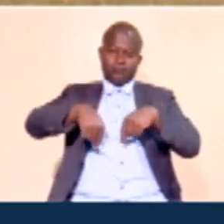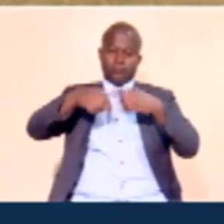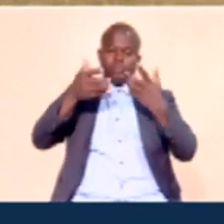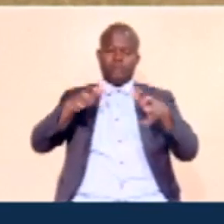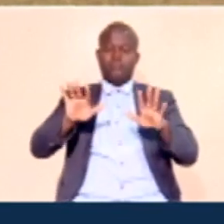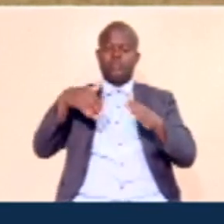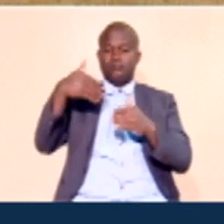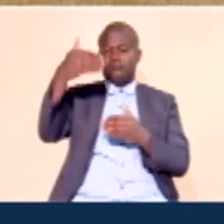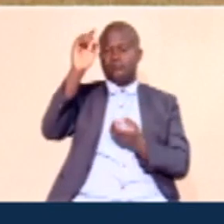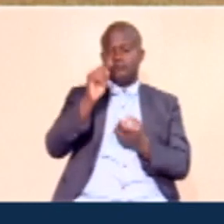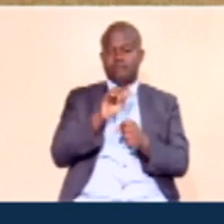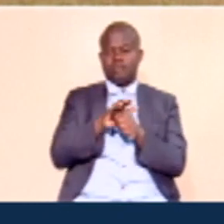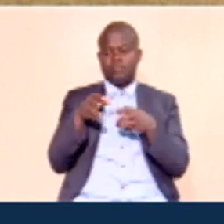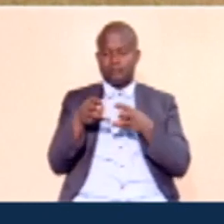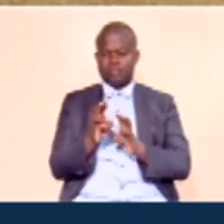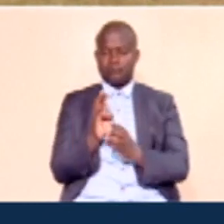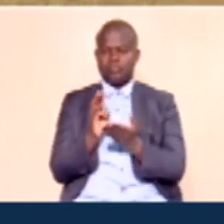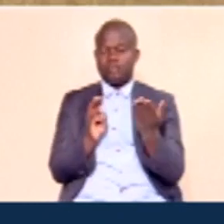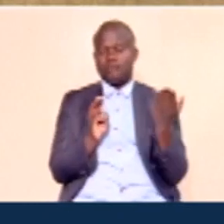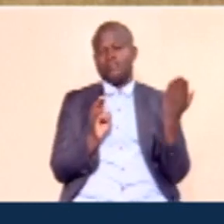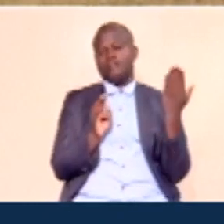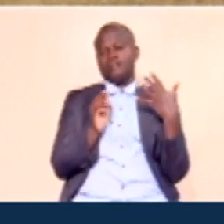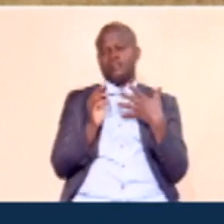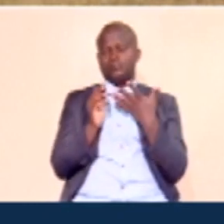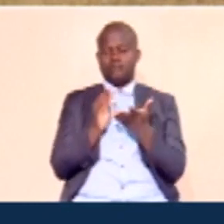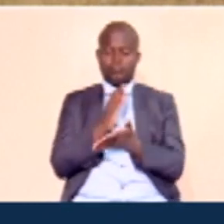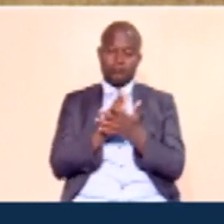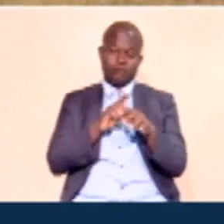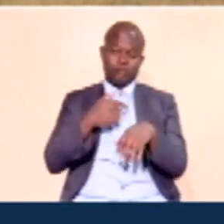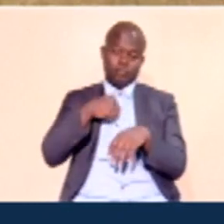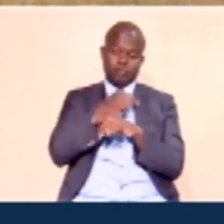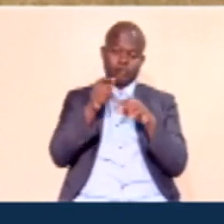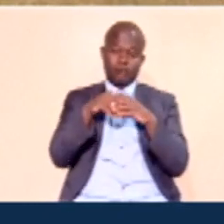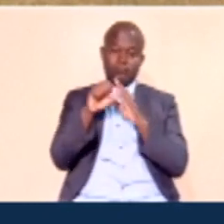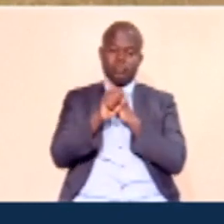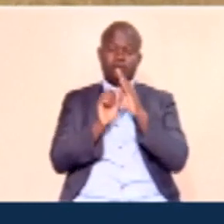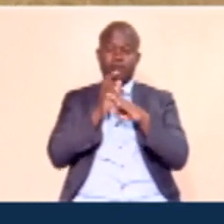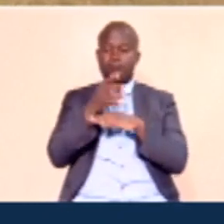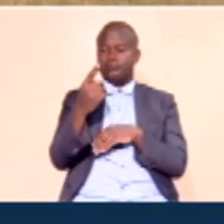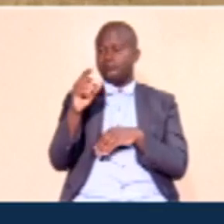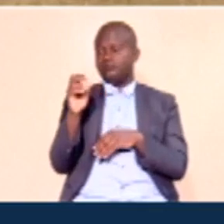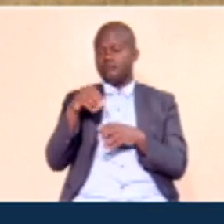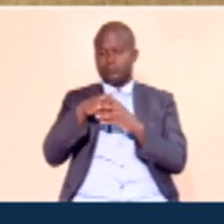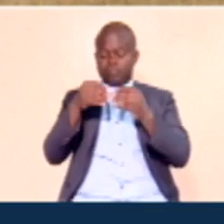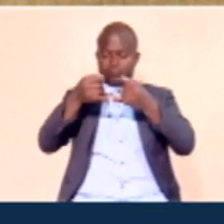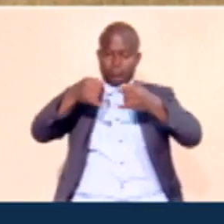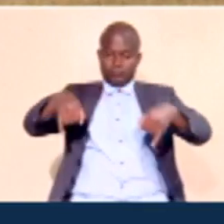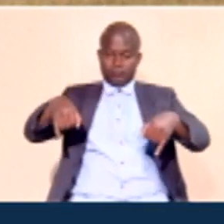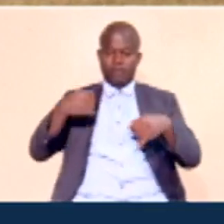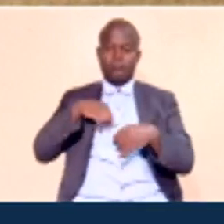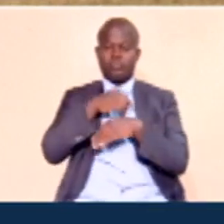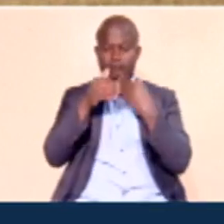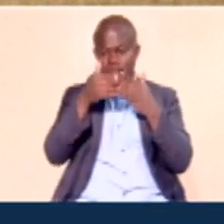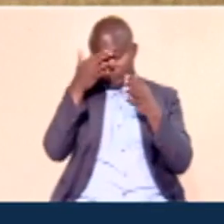imaze kugenda igabanuka cyane ku buryo hari igihe twageraga nko ku mirenge irenga 100 iri mu kato